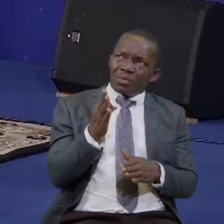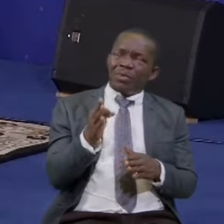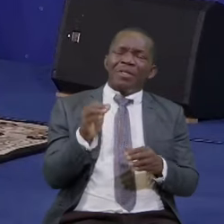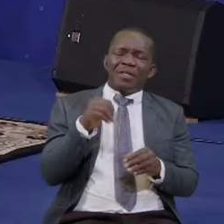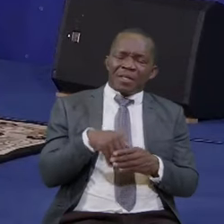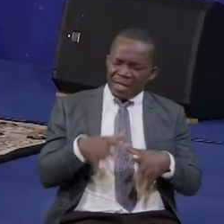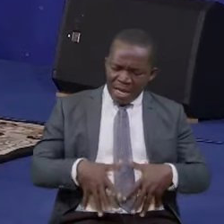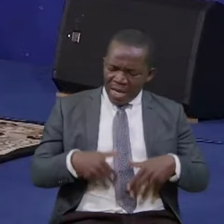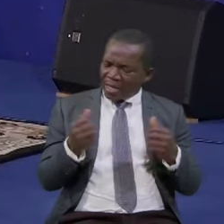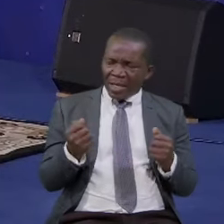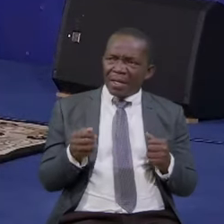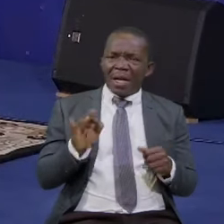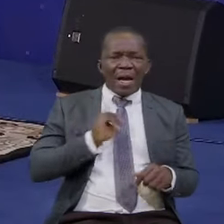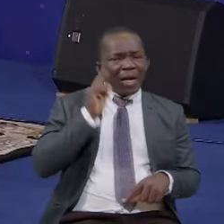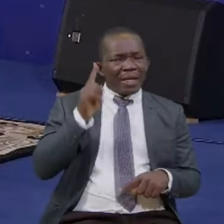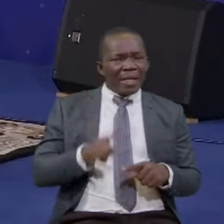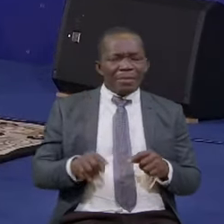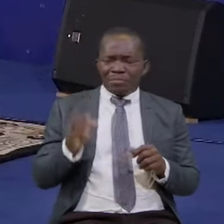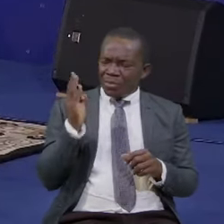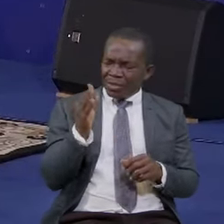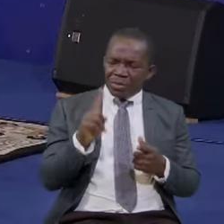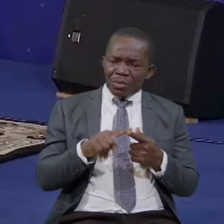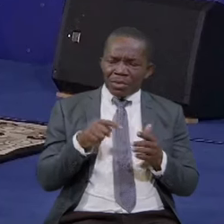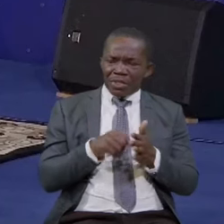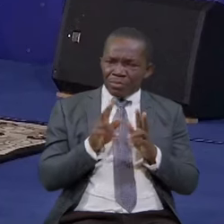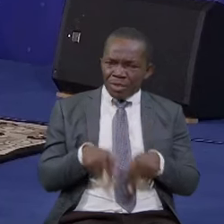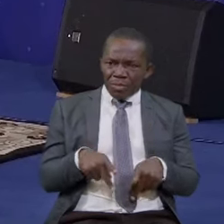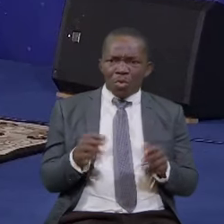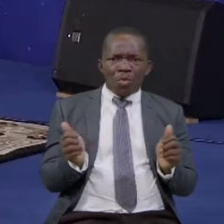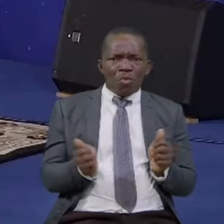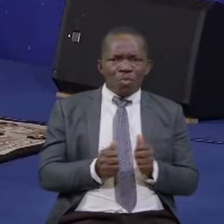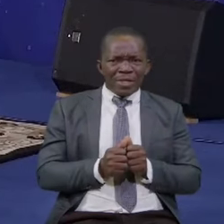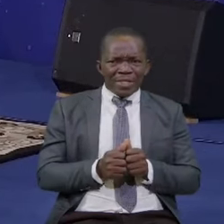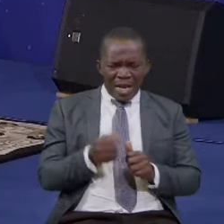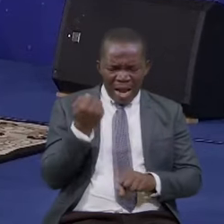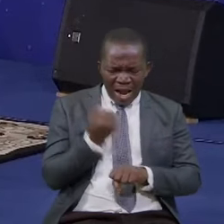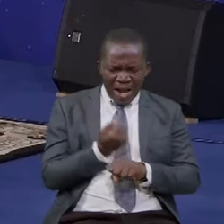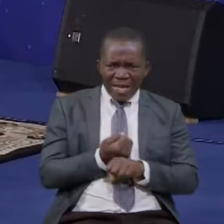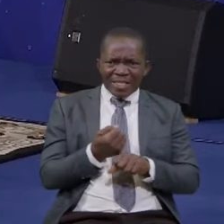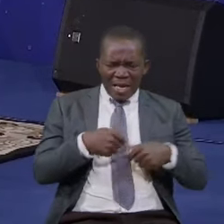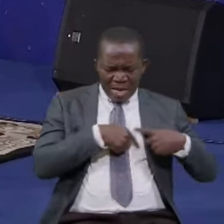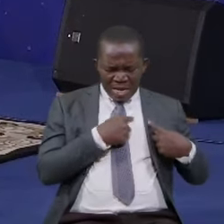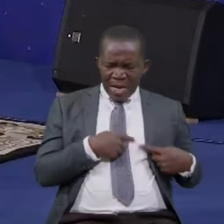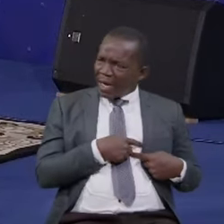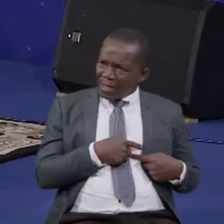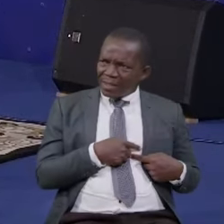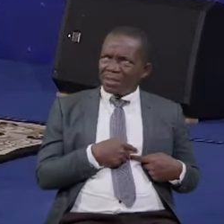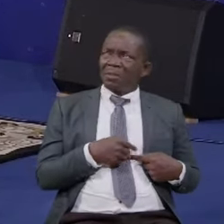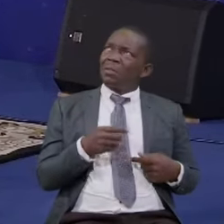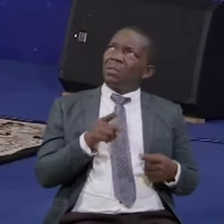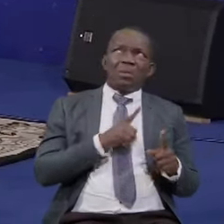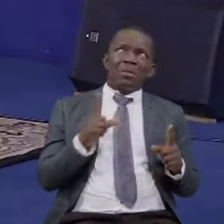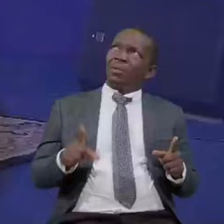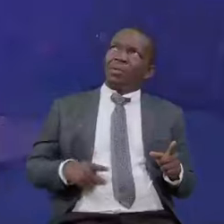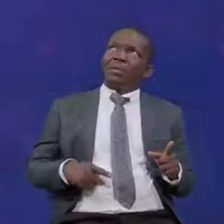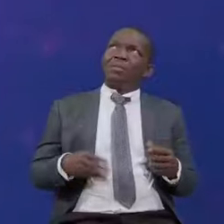servir avec cette colère avec ce cœur ces parole du que je